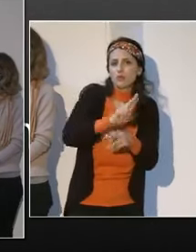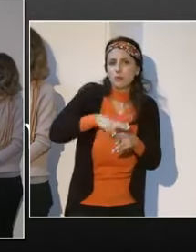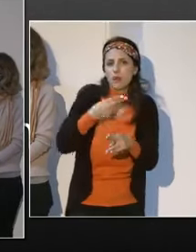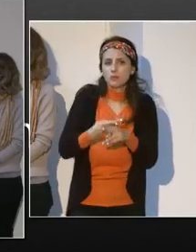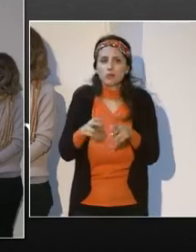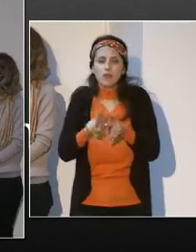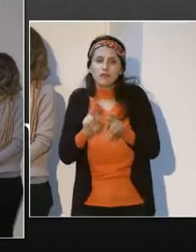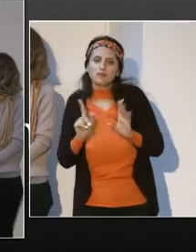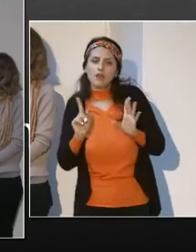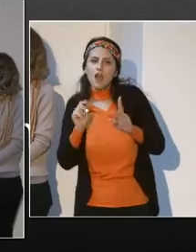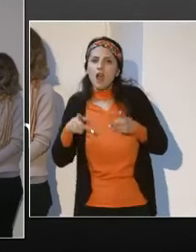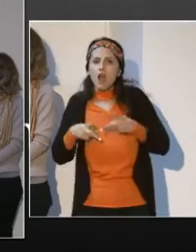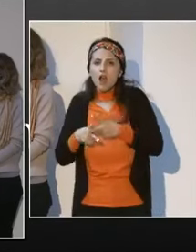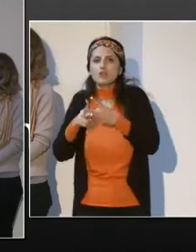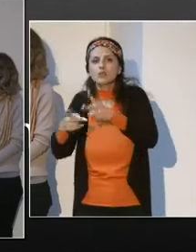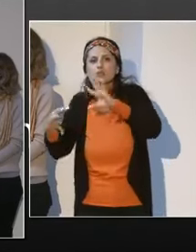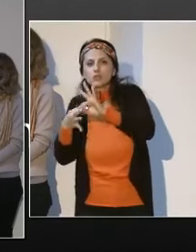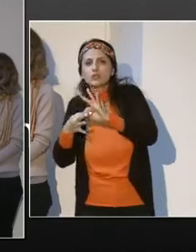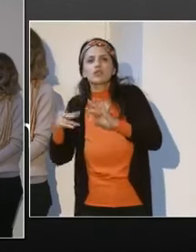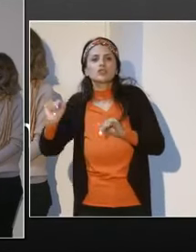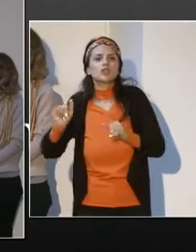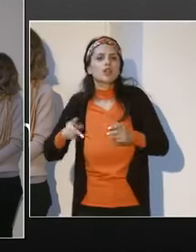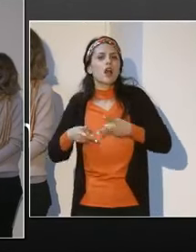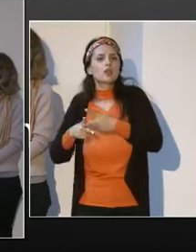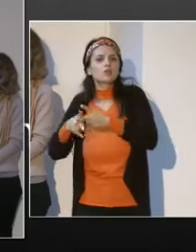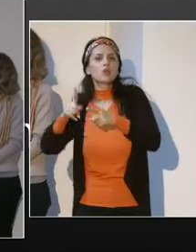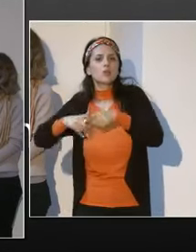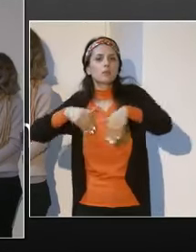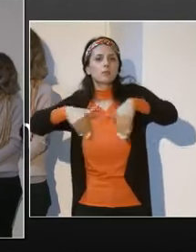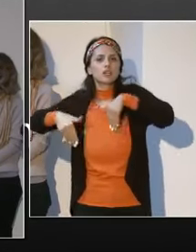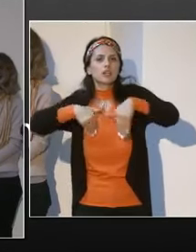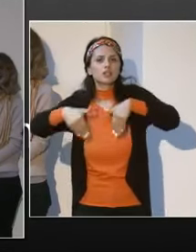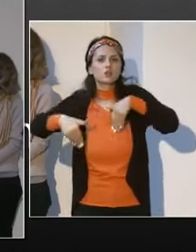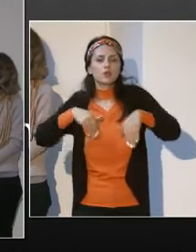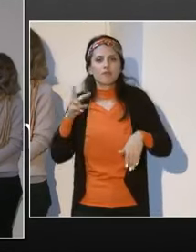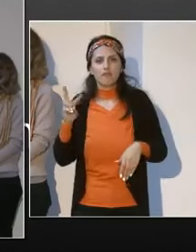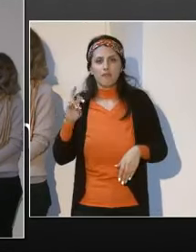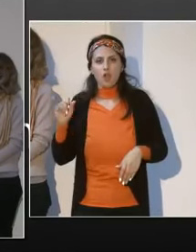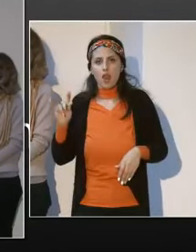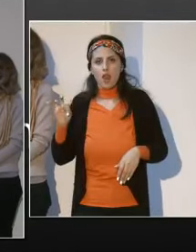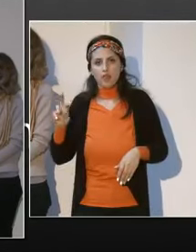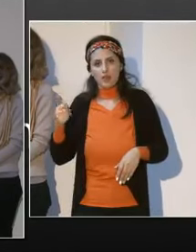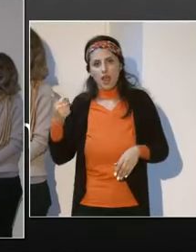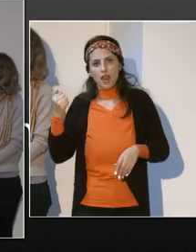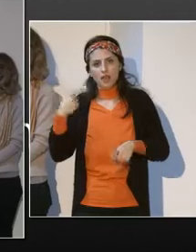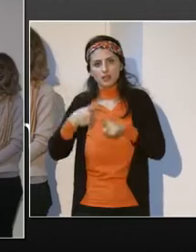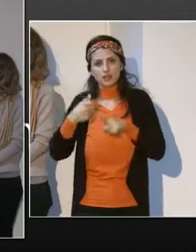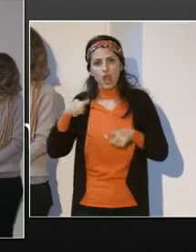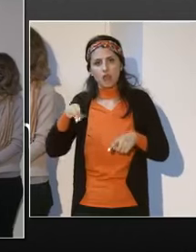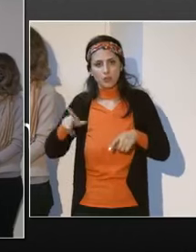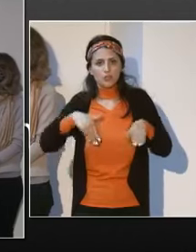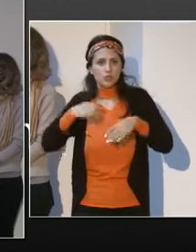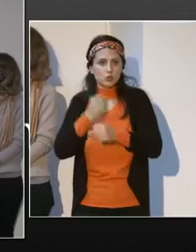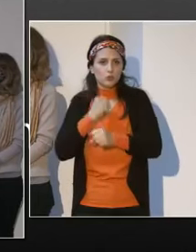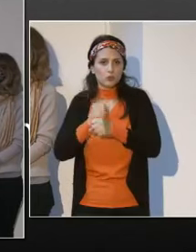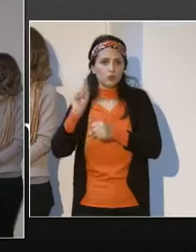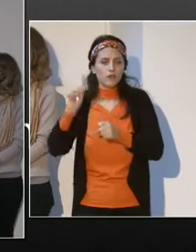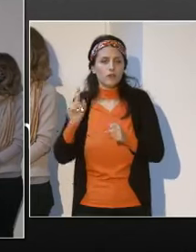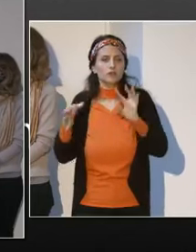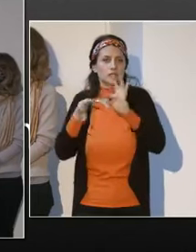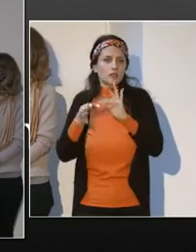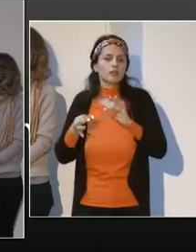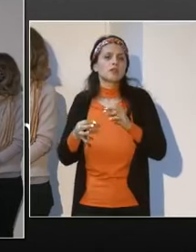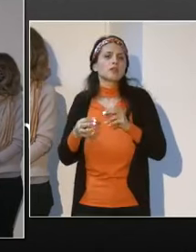Ministru cu sprijinul doamnei ministru Violeta Alexandru standardele minime de calitate pentru serviciile destinate